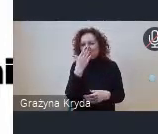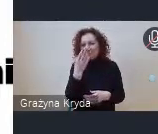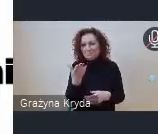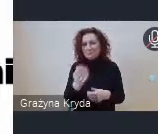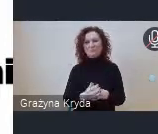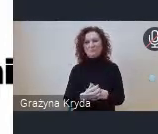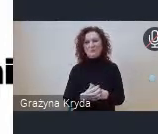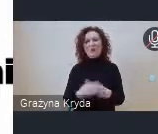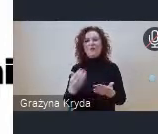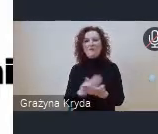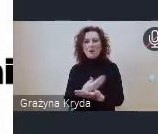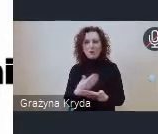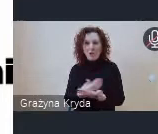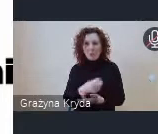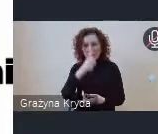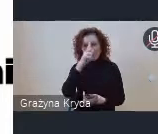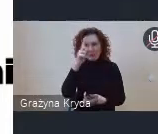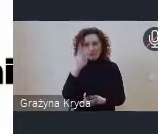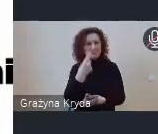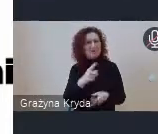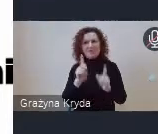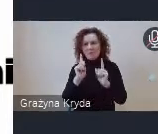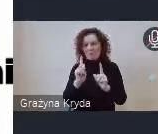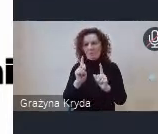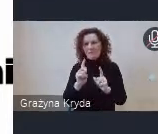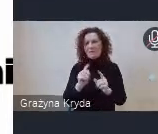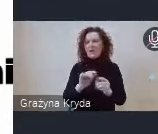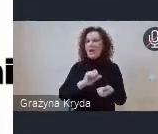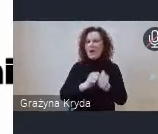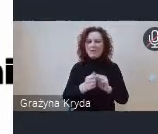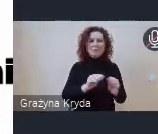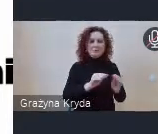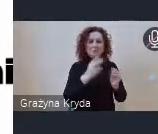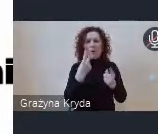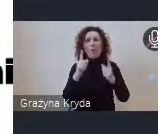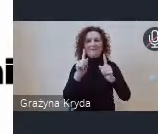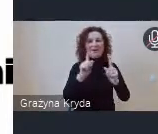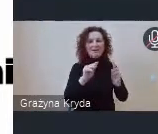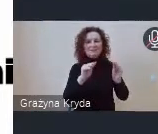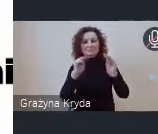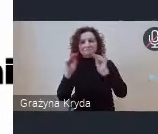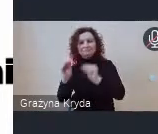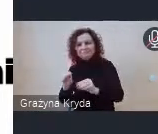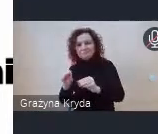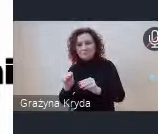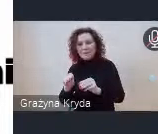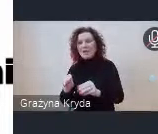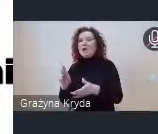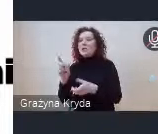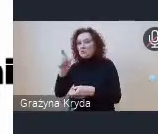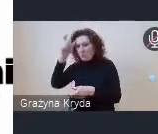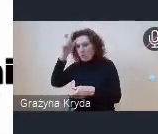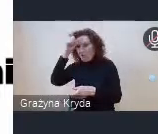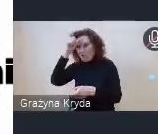modelu społecznym nie zwraca się tak bardzo uwagi na bo przenosi się uwagę z człowieka i jego cech na otoczenie